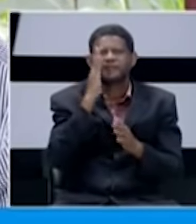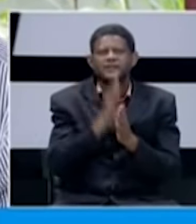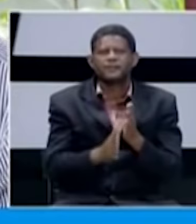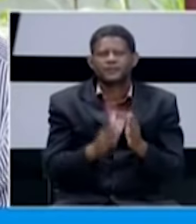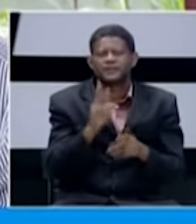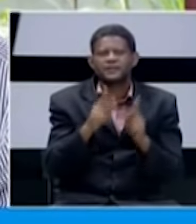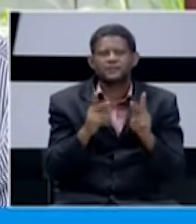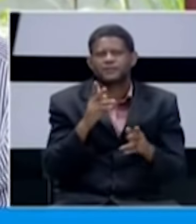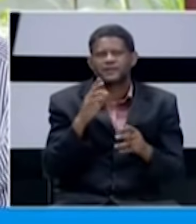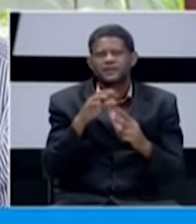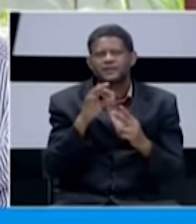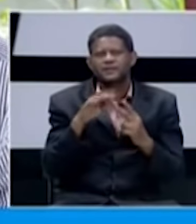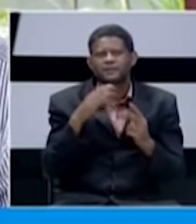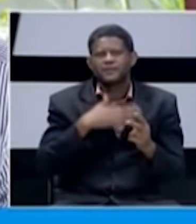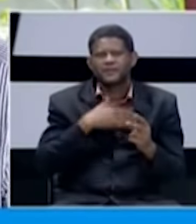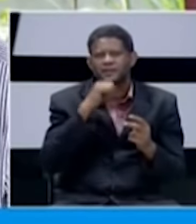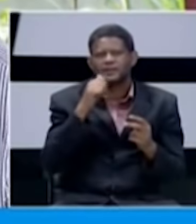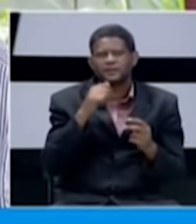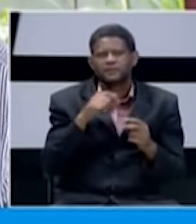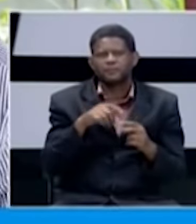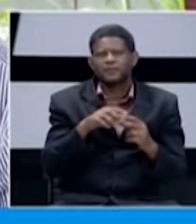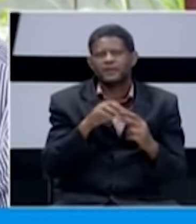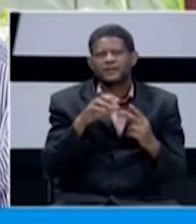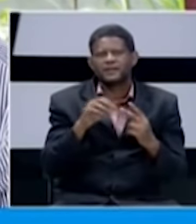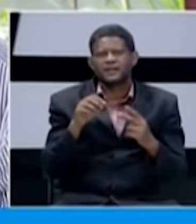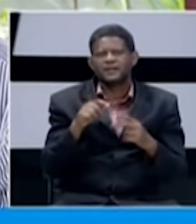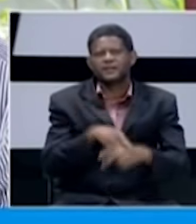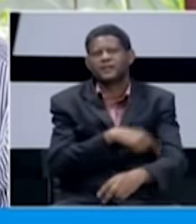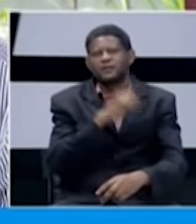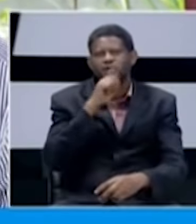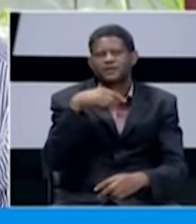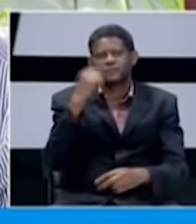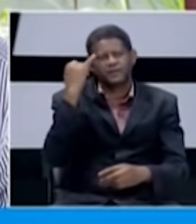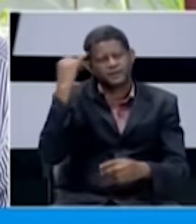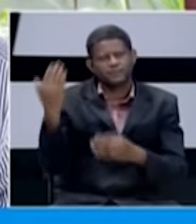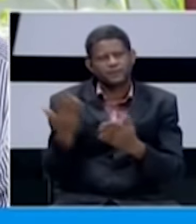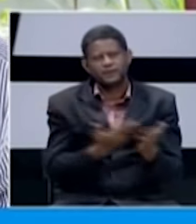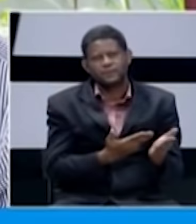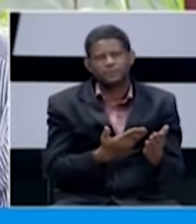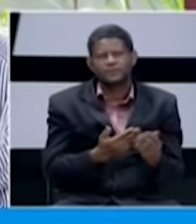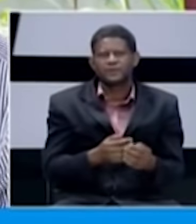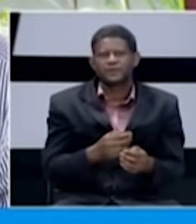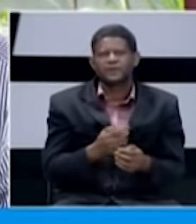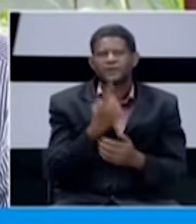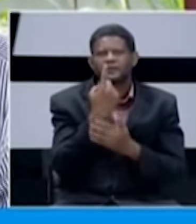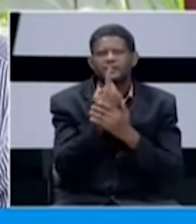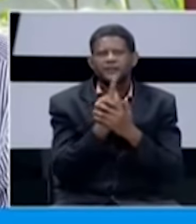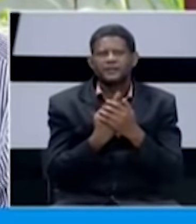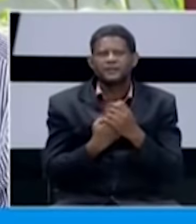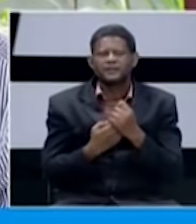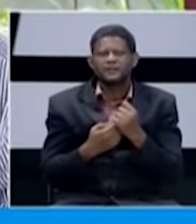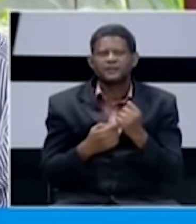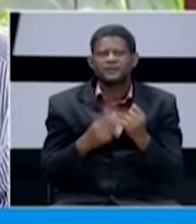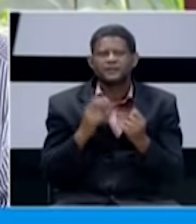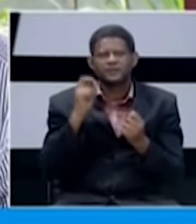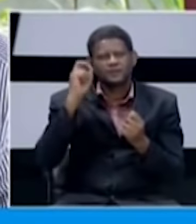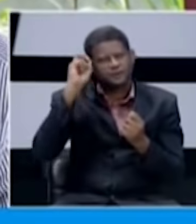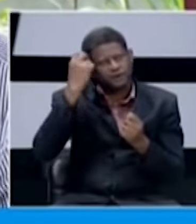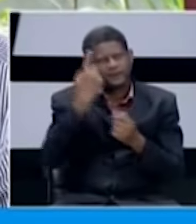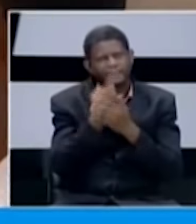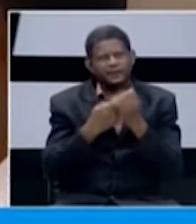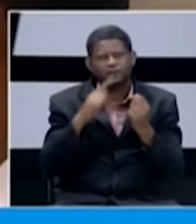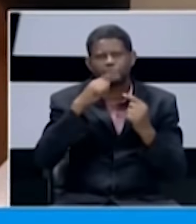ዘይመርፀና መረፃን እናዋሓዩ ዝብል ሓሳብ እውን ኣቕሪቡ መፁ እዩ ዞንሊ ናይ ሕወሓት እዮም